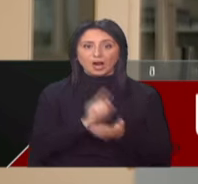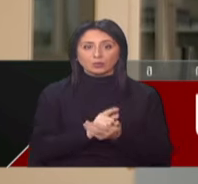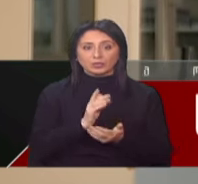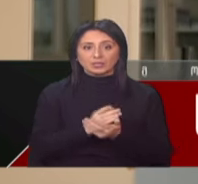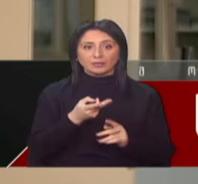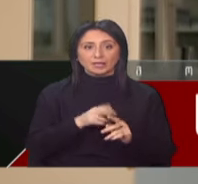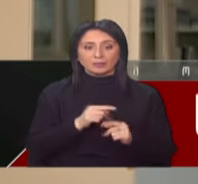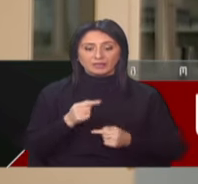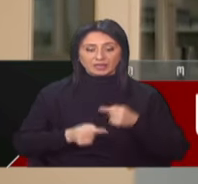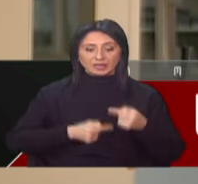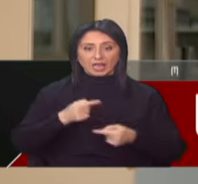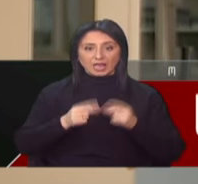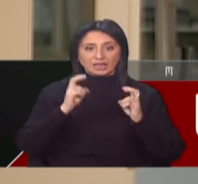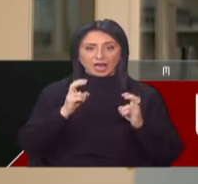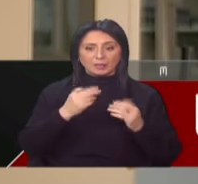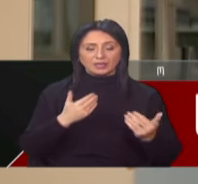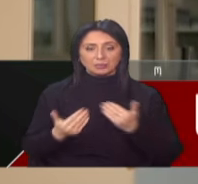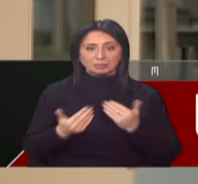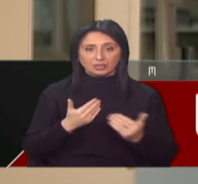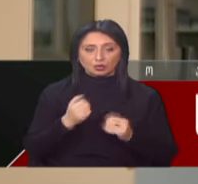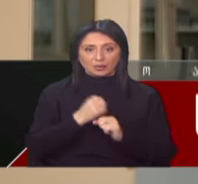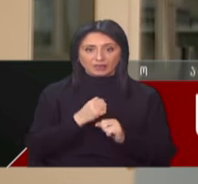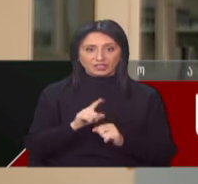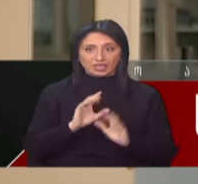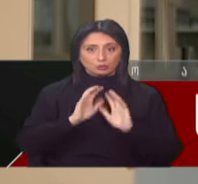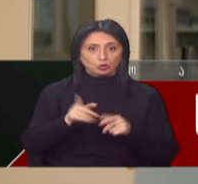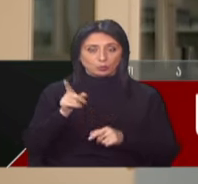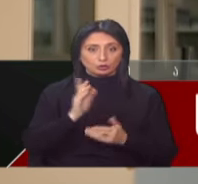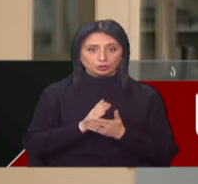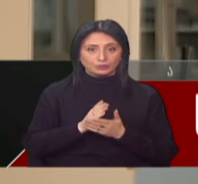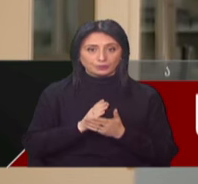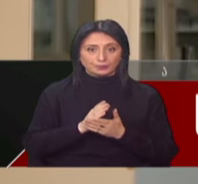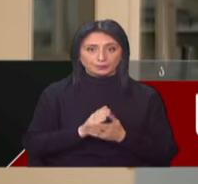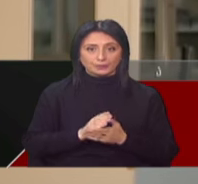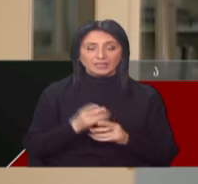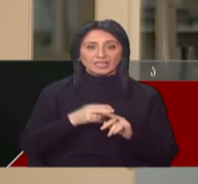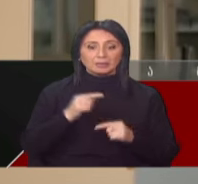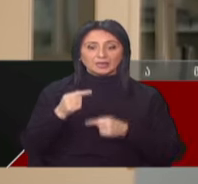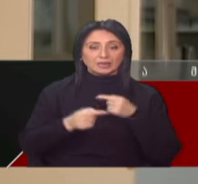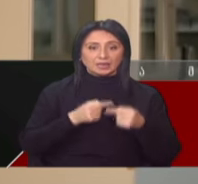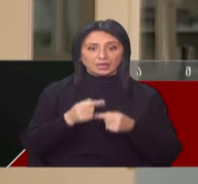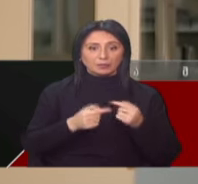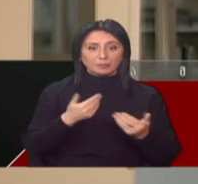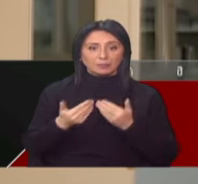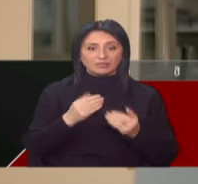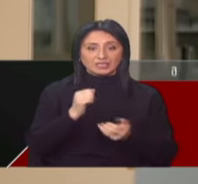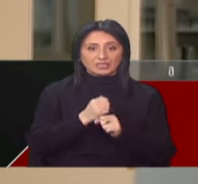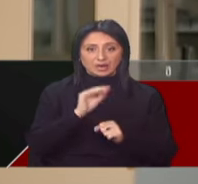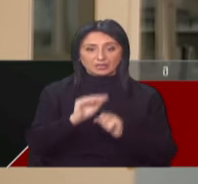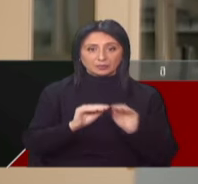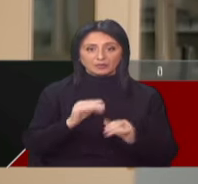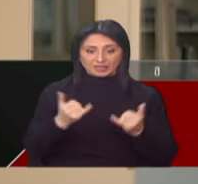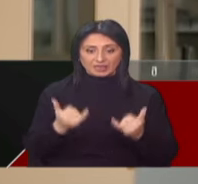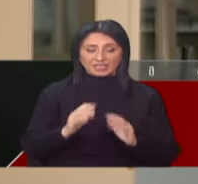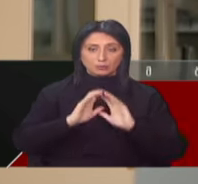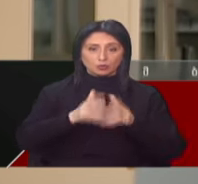არის იმ თანამედროვე მიდგომების დანერგვა, რაც დღეს მსოფლიოში. Იმ თანამედროვე მიდგომების დანერგვა, რომელიც